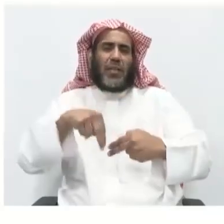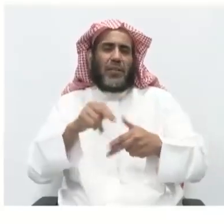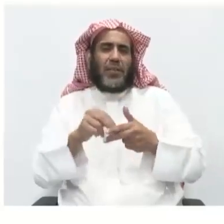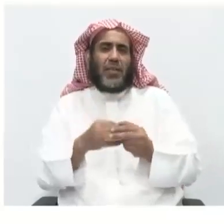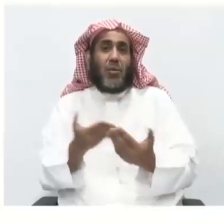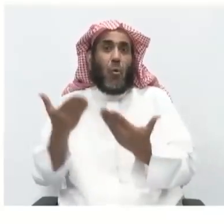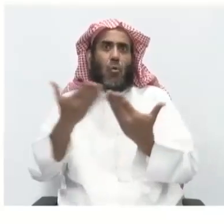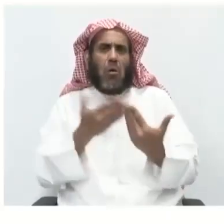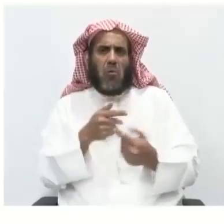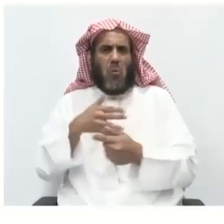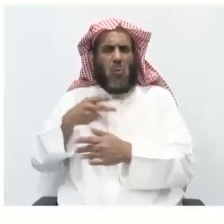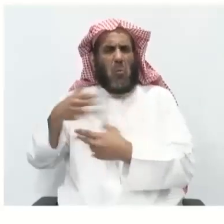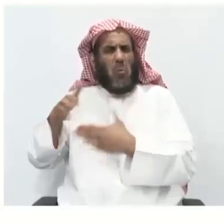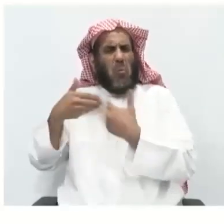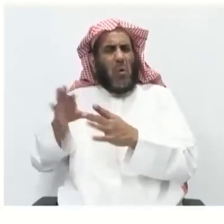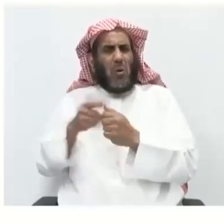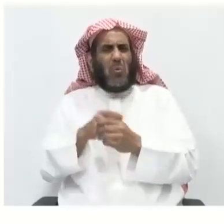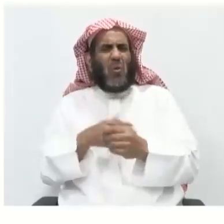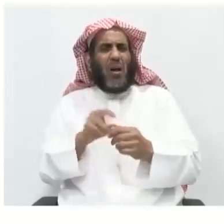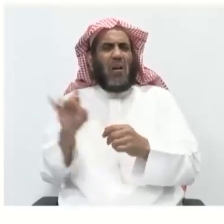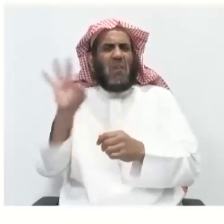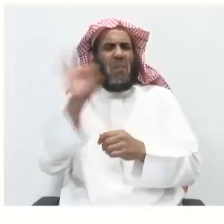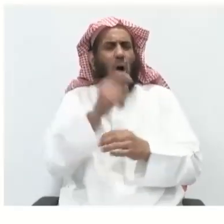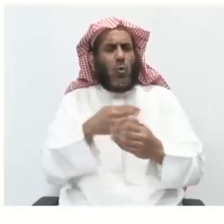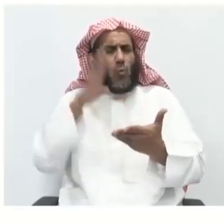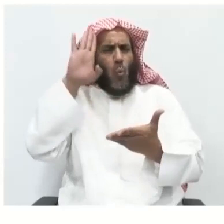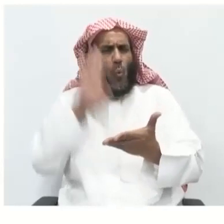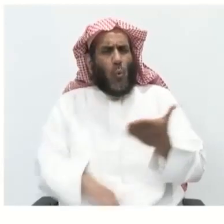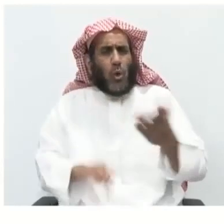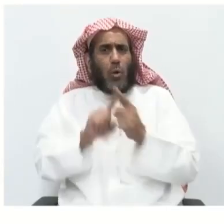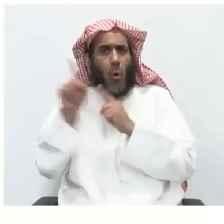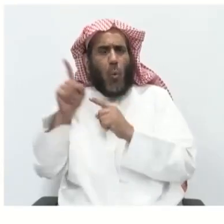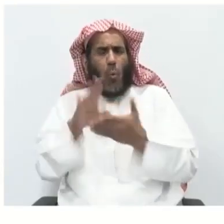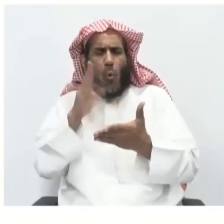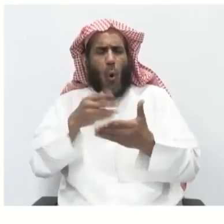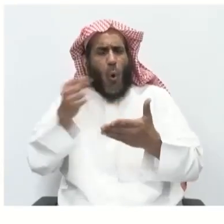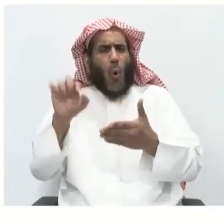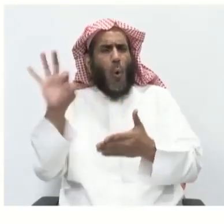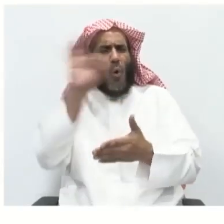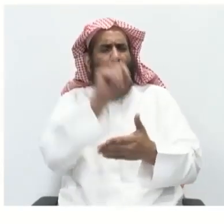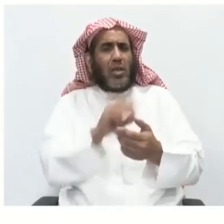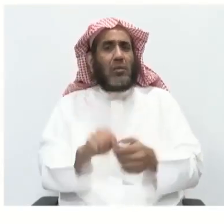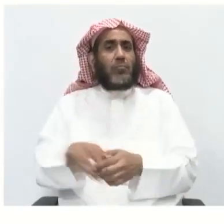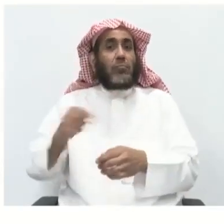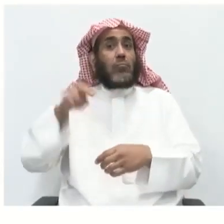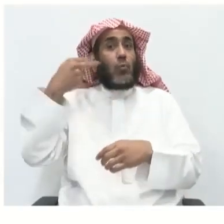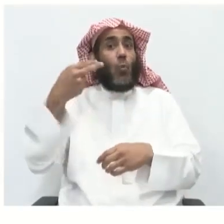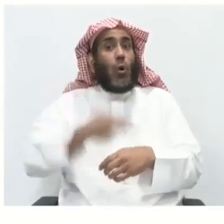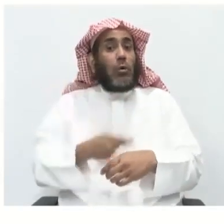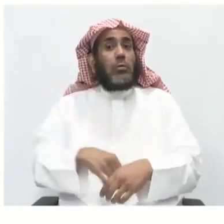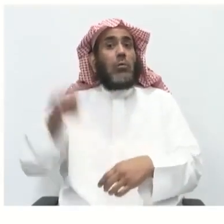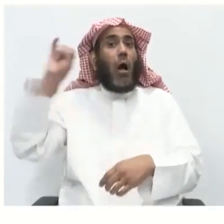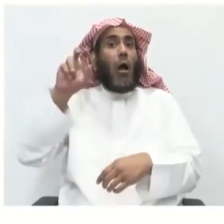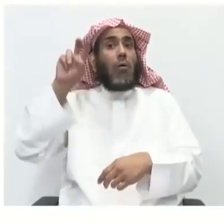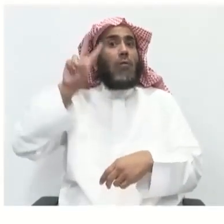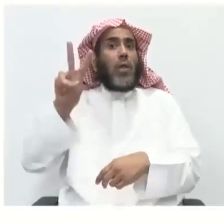هذا الضيف الغير مرغوب فيه وهو فيروس خطير جدا لاحظ معي انه باسمه اتش اي في وهو